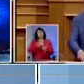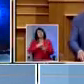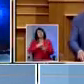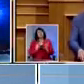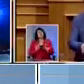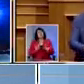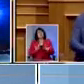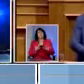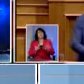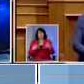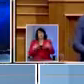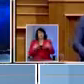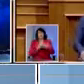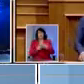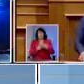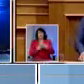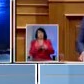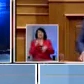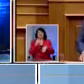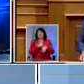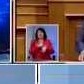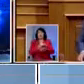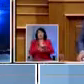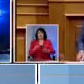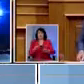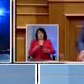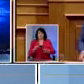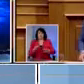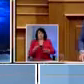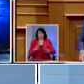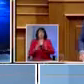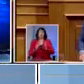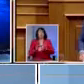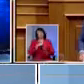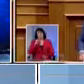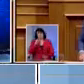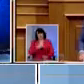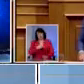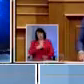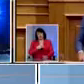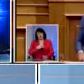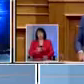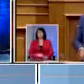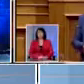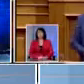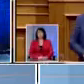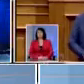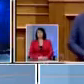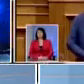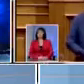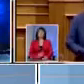την ψηφοφορία. Του λέω, ακόμη είσαι με τον ΠΑΣΟΚ. Η συμπεριφορά του κύριου Σκανδαλίδη. Δεν μου απάντησε.